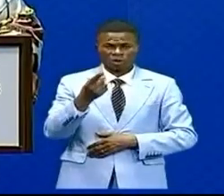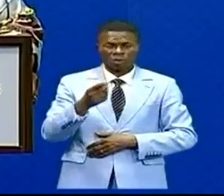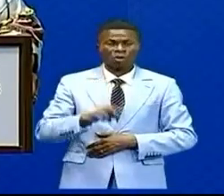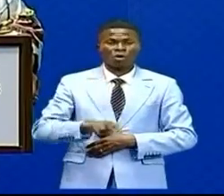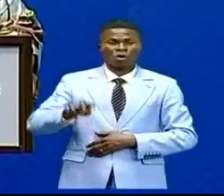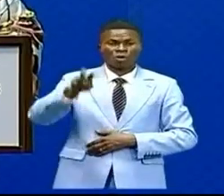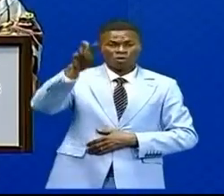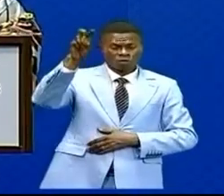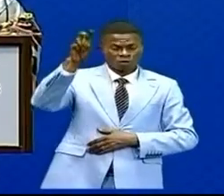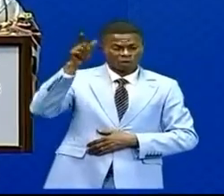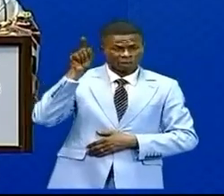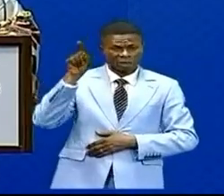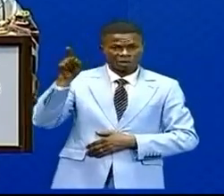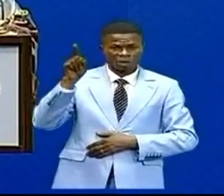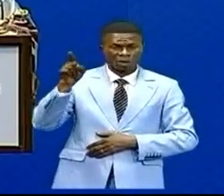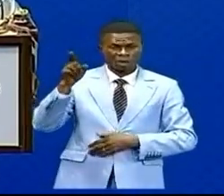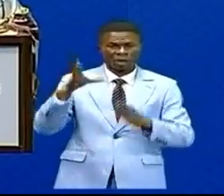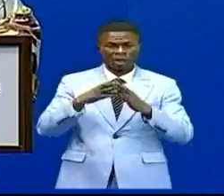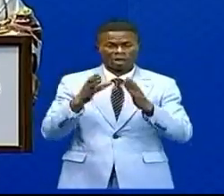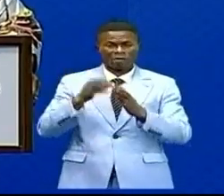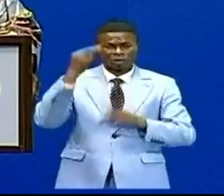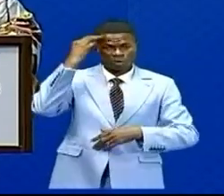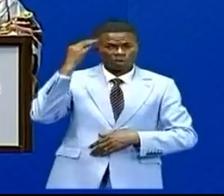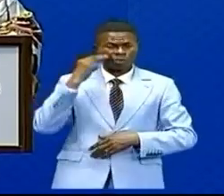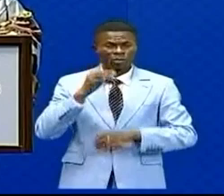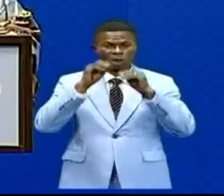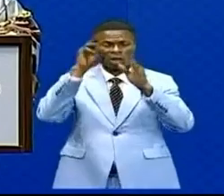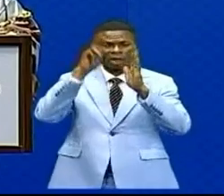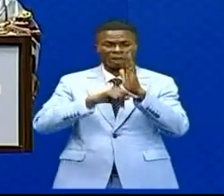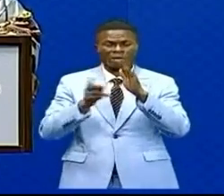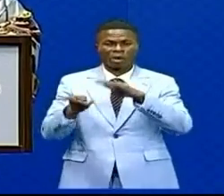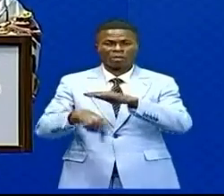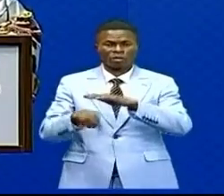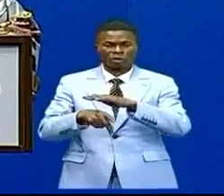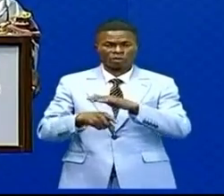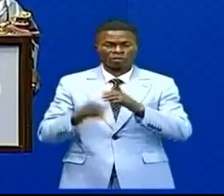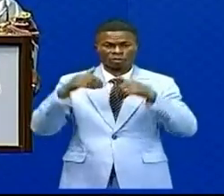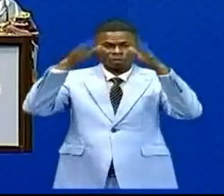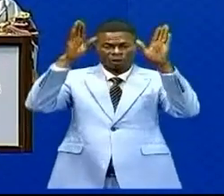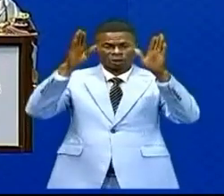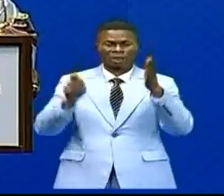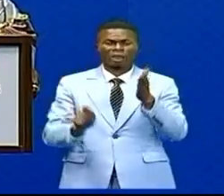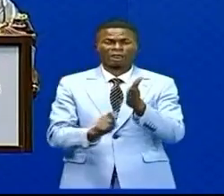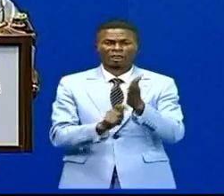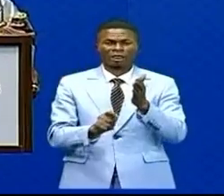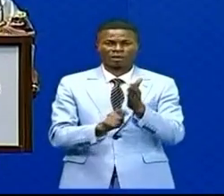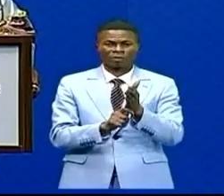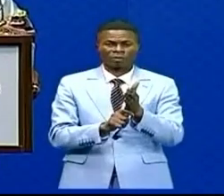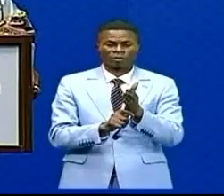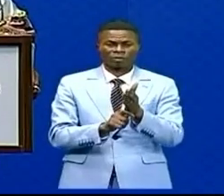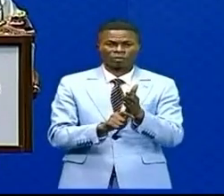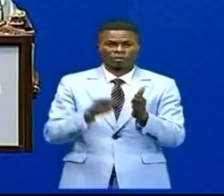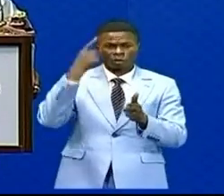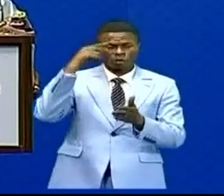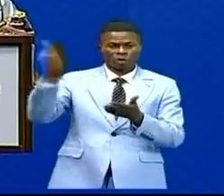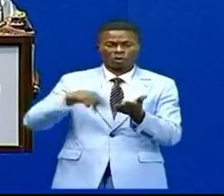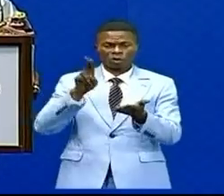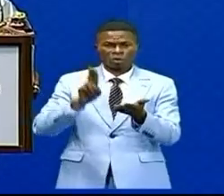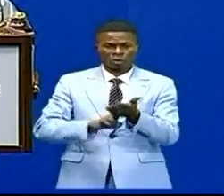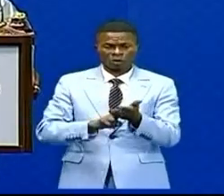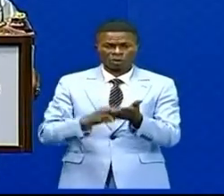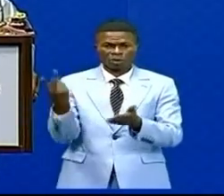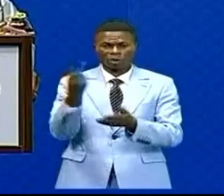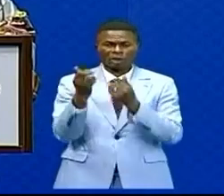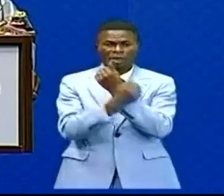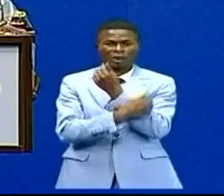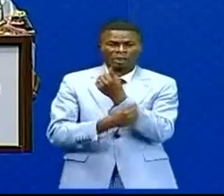effectué cette mission avec le ministre de l'enseignement primaire, secondaire et technique pour signer l'accord bilatéral